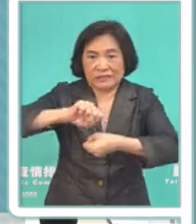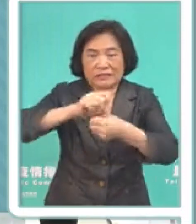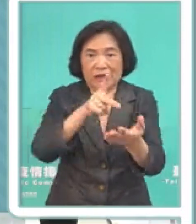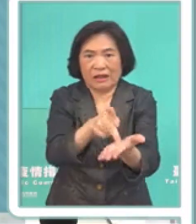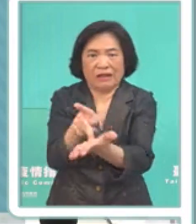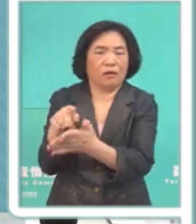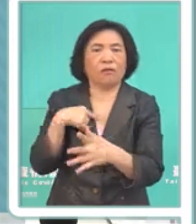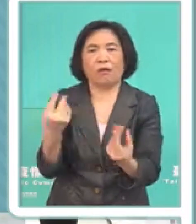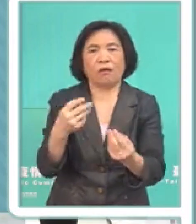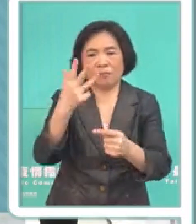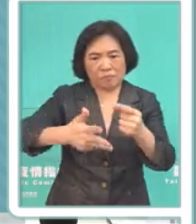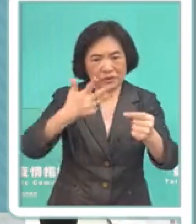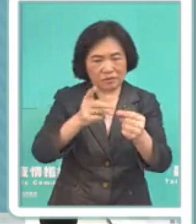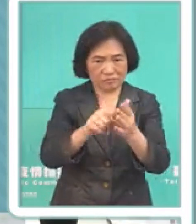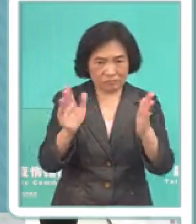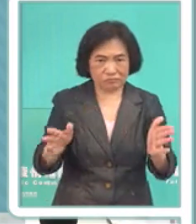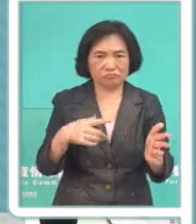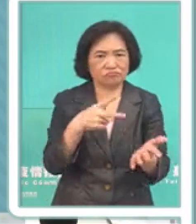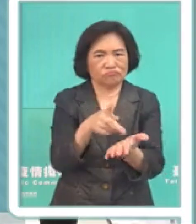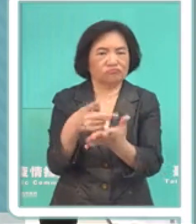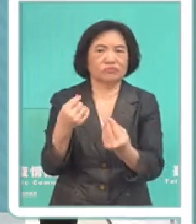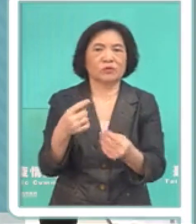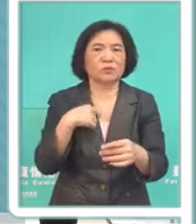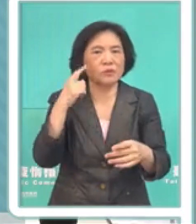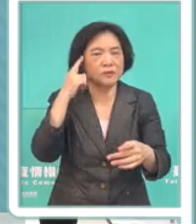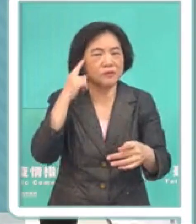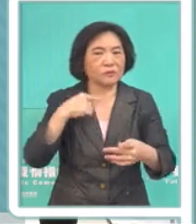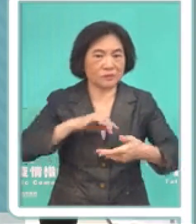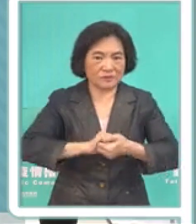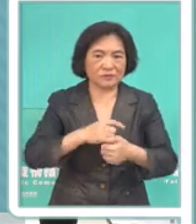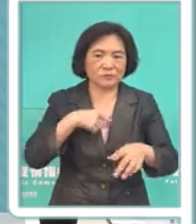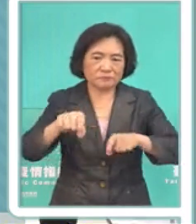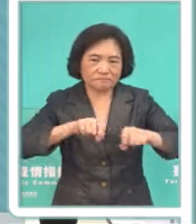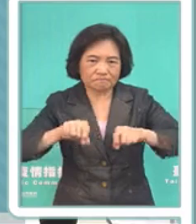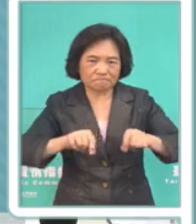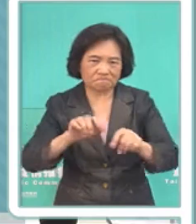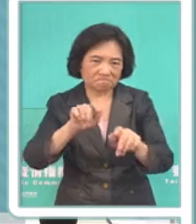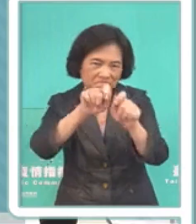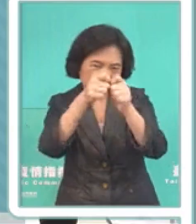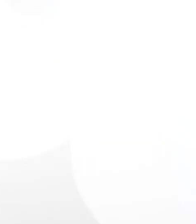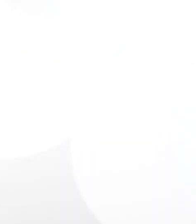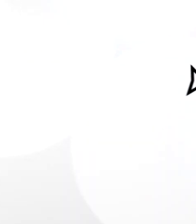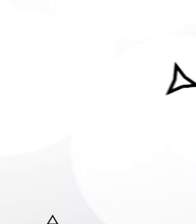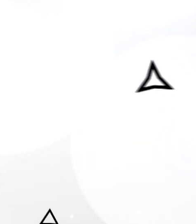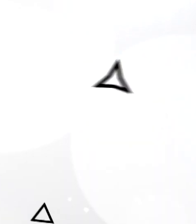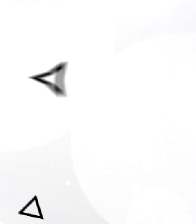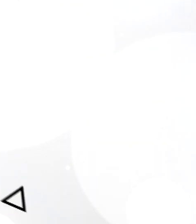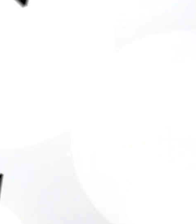去额外举债，哦，所以我们是一个非常有财政纪律的一个团队。